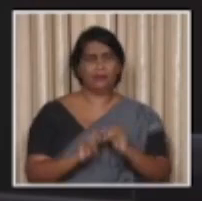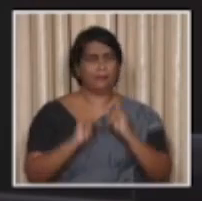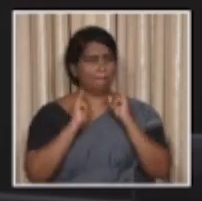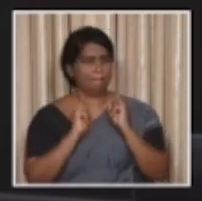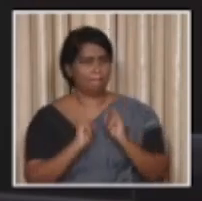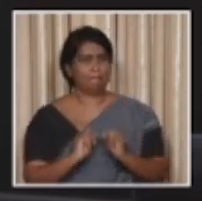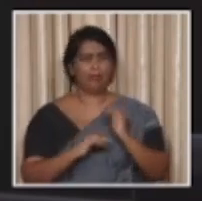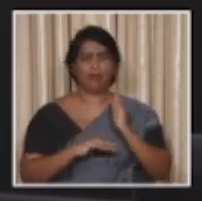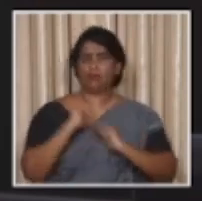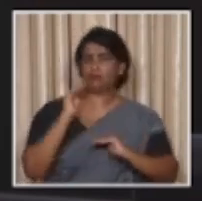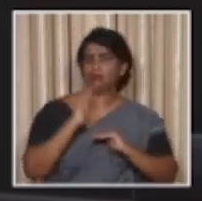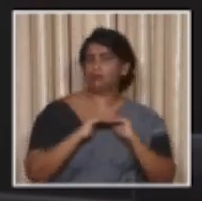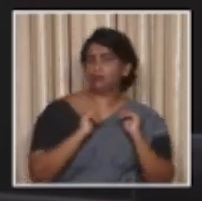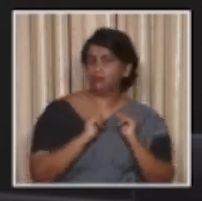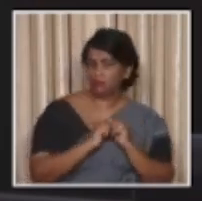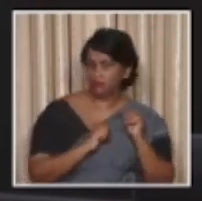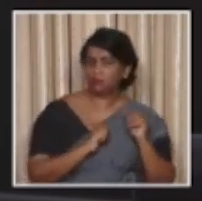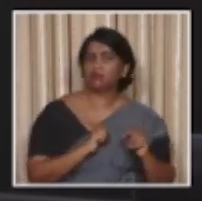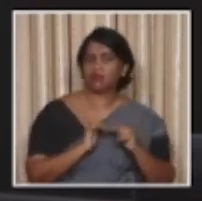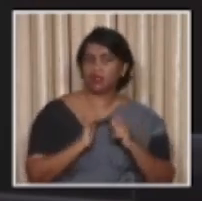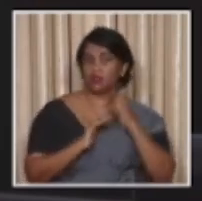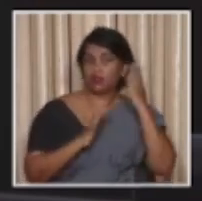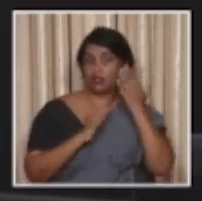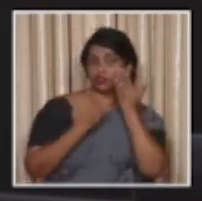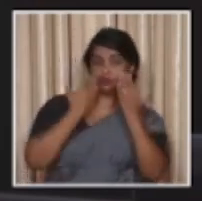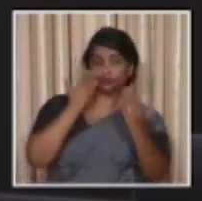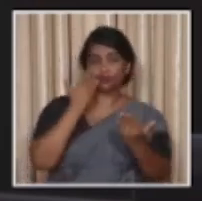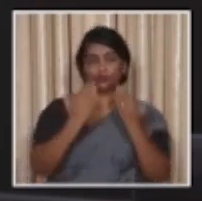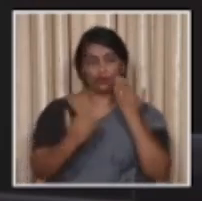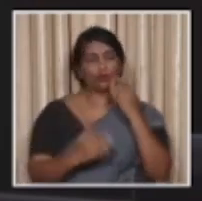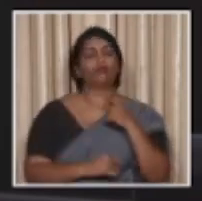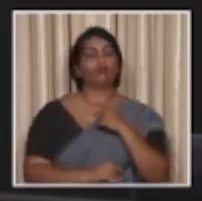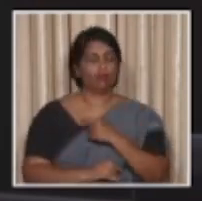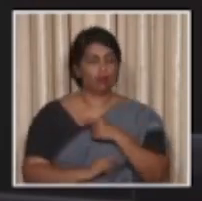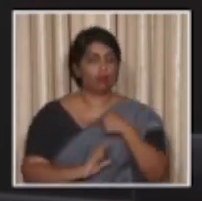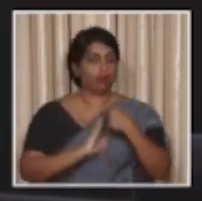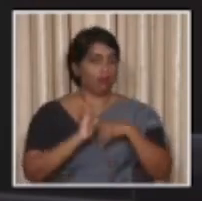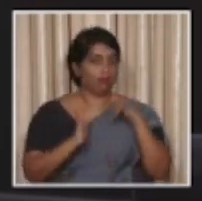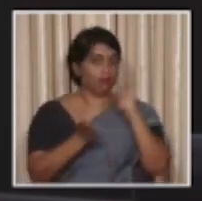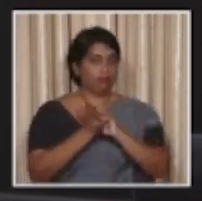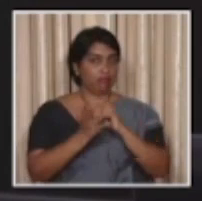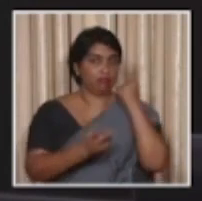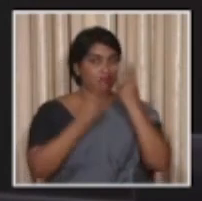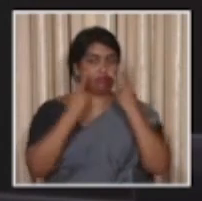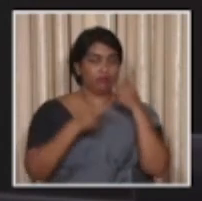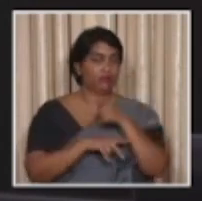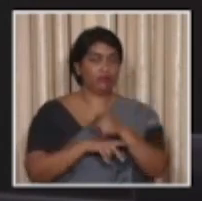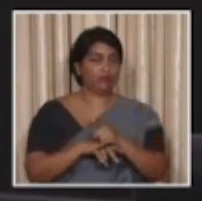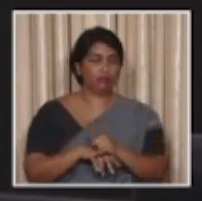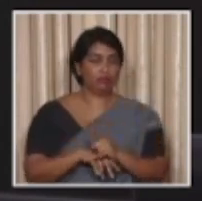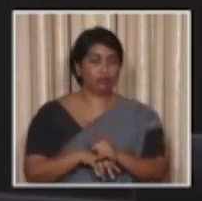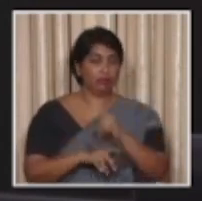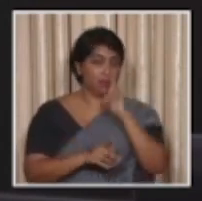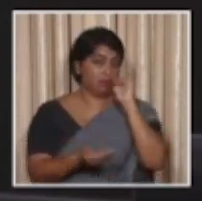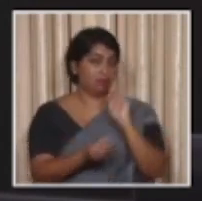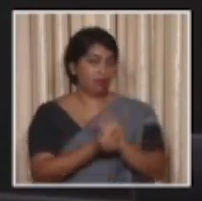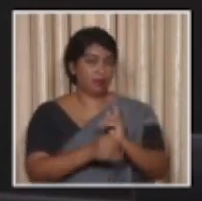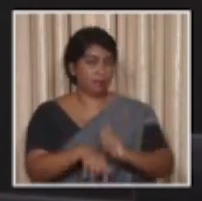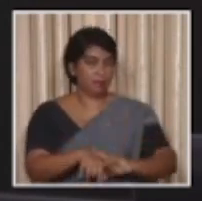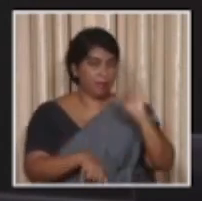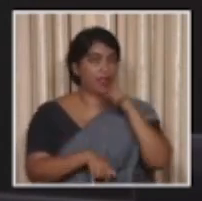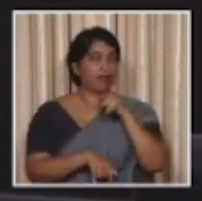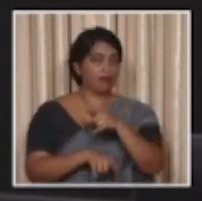වෙච්ච ක්‍රියාකාරකම් ජාත්‍යන්තර දැකපු හින්දා අපේ රට සංචාරක කරනකොට අවදානම් කලාපයක්